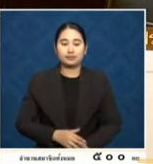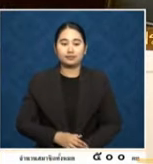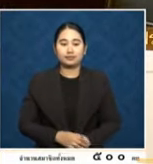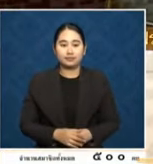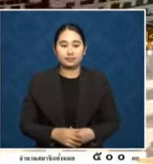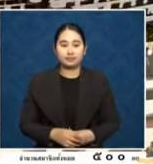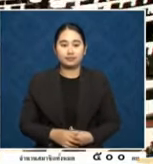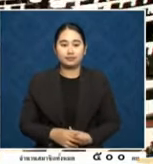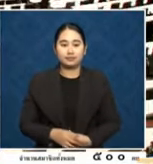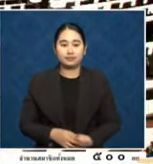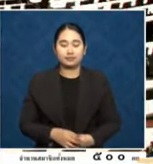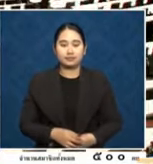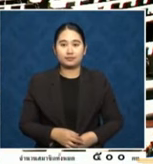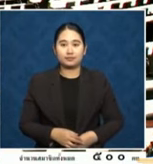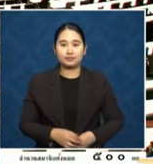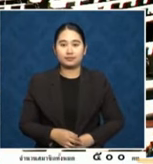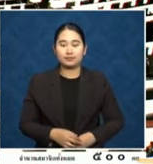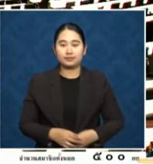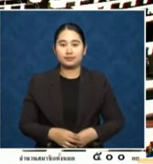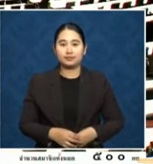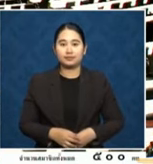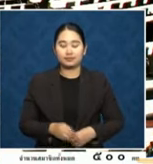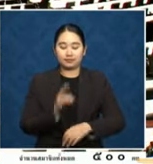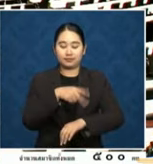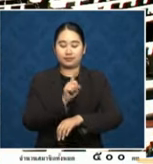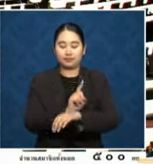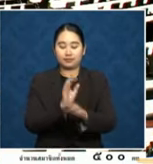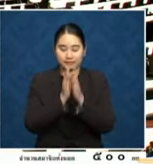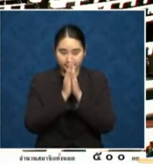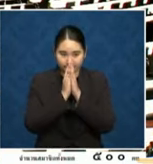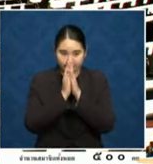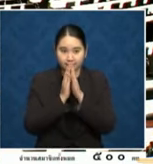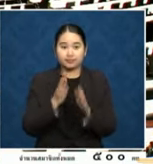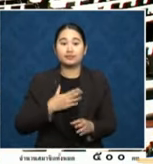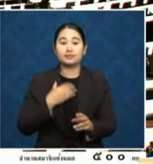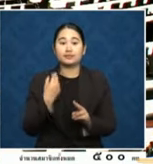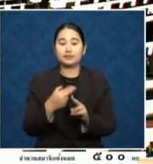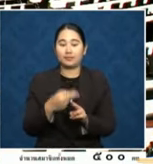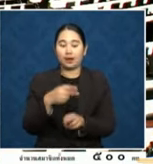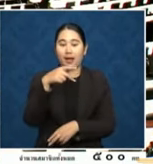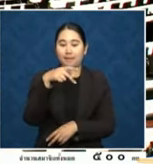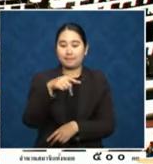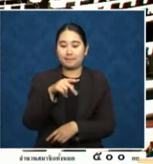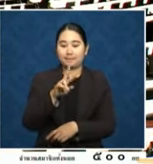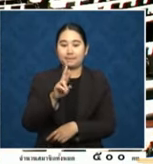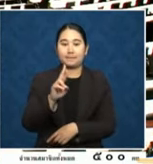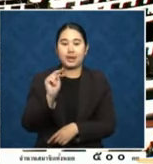กครับ เรียนท่านประธานสภาที่เคารพดิฉันพันศริกุลนาศ